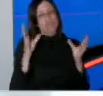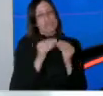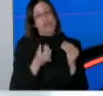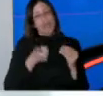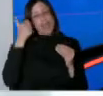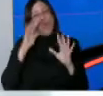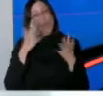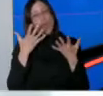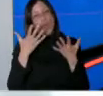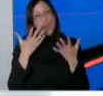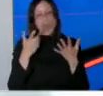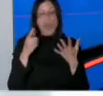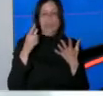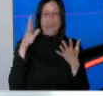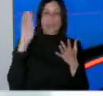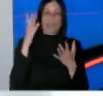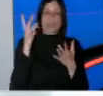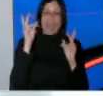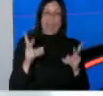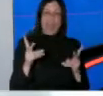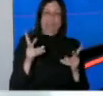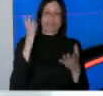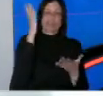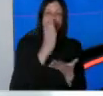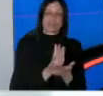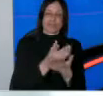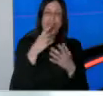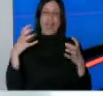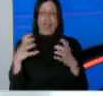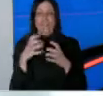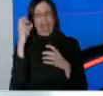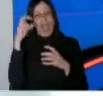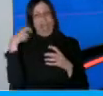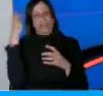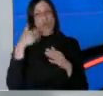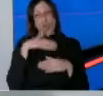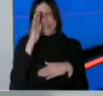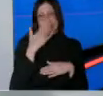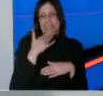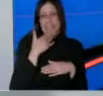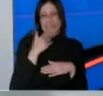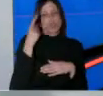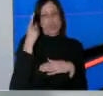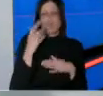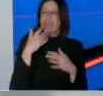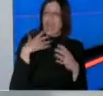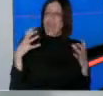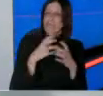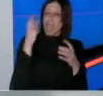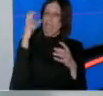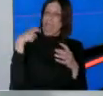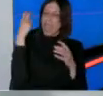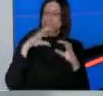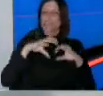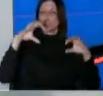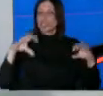שנתניהו הצליח לתקוע טריז יפה בין החברה הערבית לבין המבחרת. רוב הישראלים יודעים, החברה הערבית